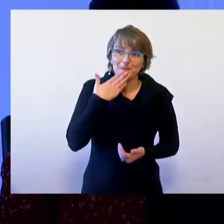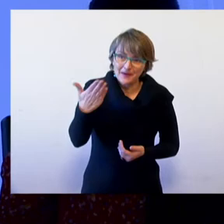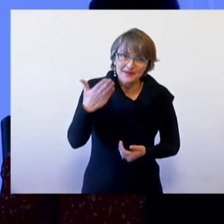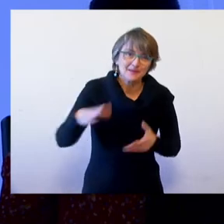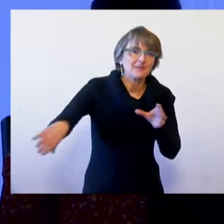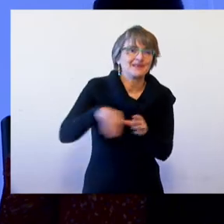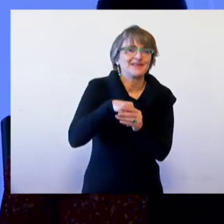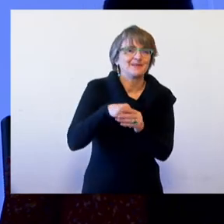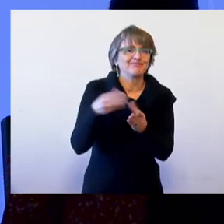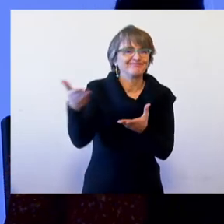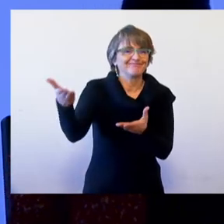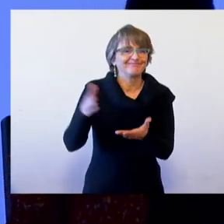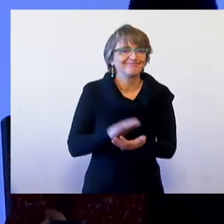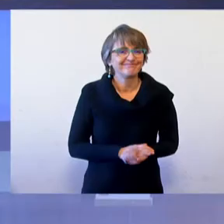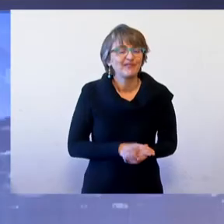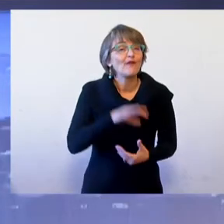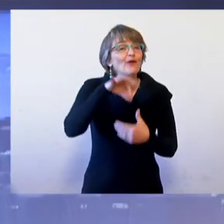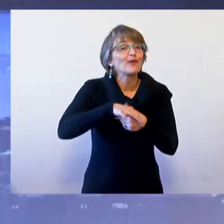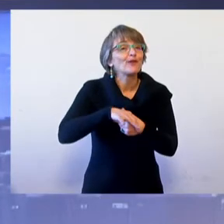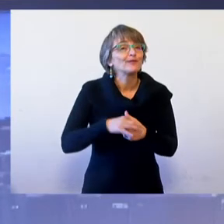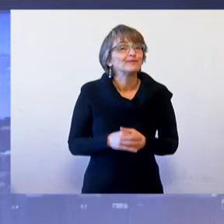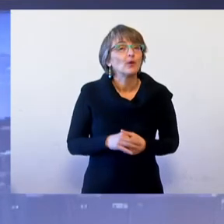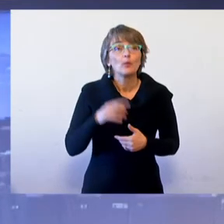contribuer, Mme Marsa. Je mets aux voix.